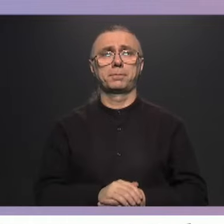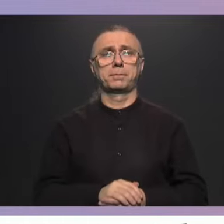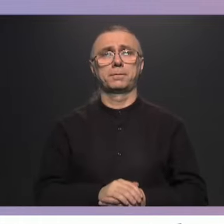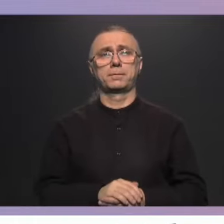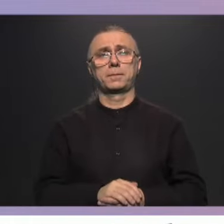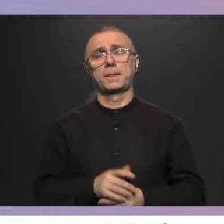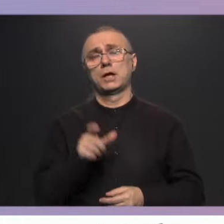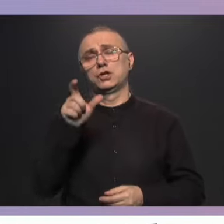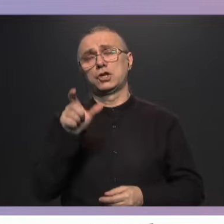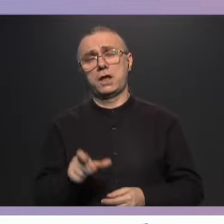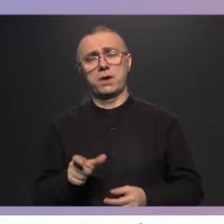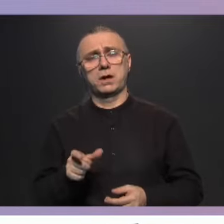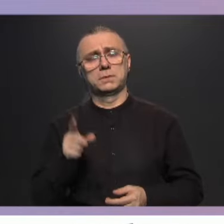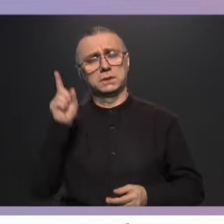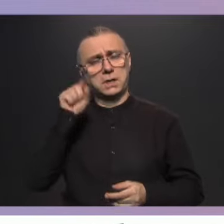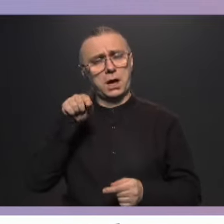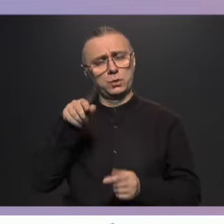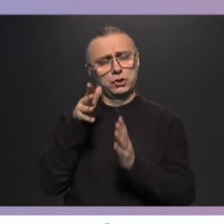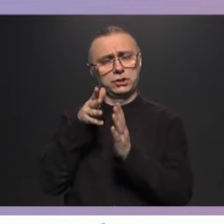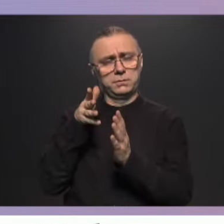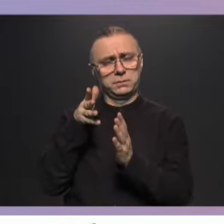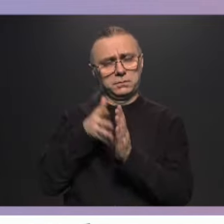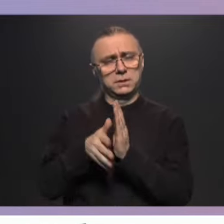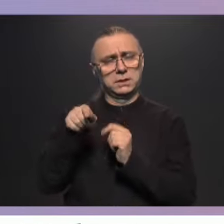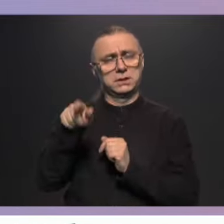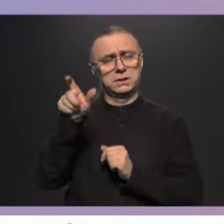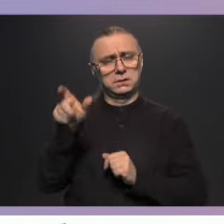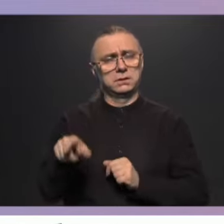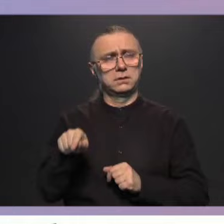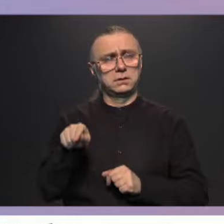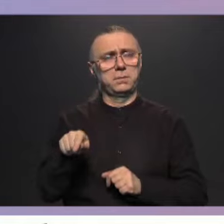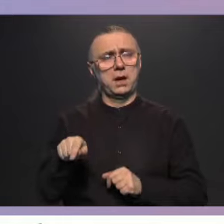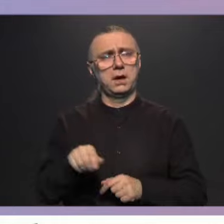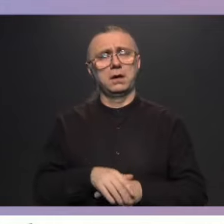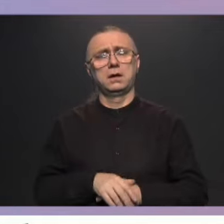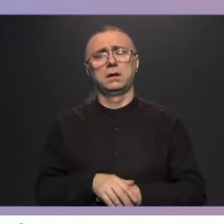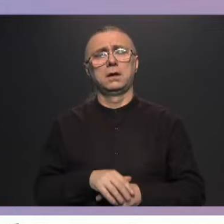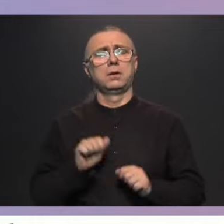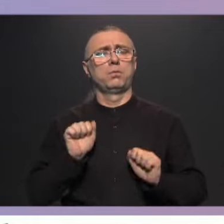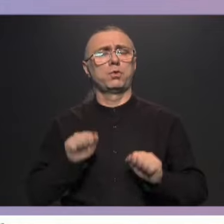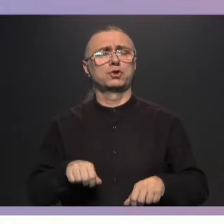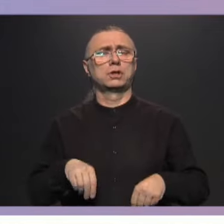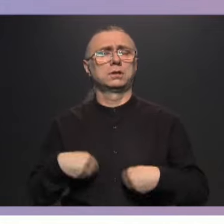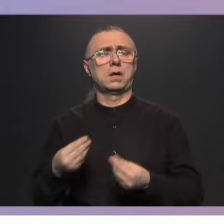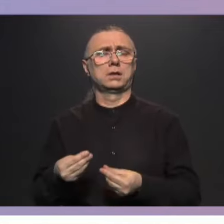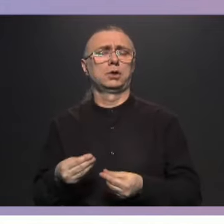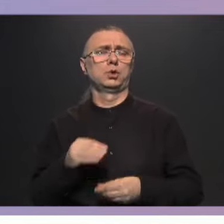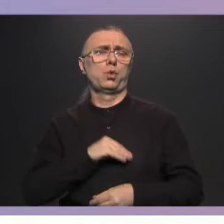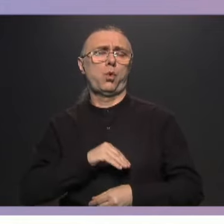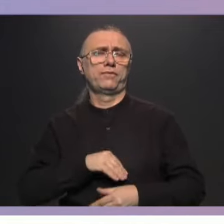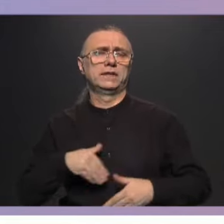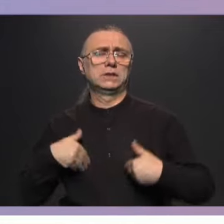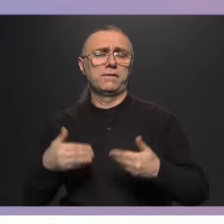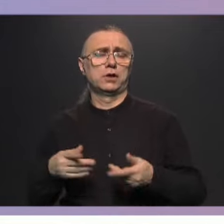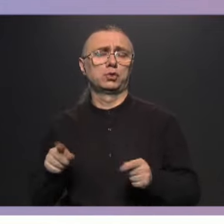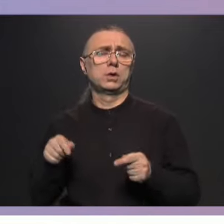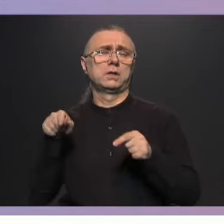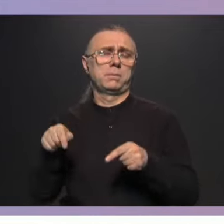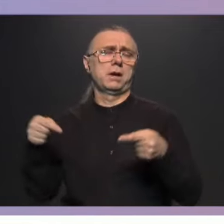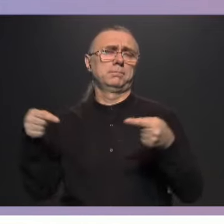то есть человеком, знающим тебя и могущим дать тебе духовное наставление и совет, и то, что именно тебе нужно,